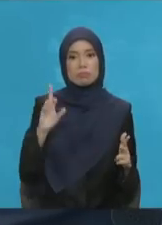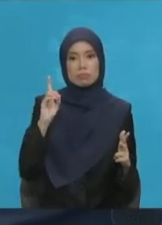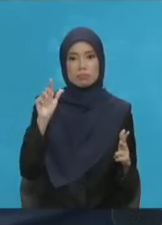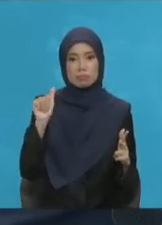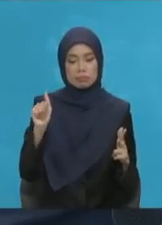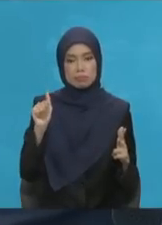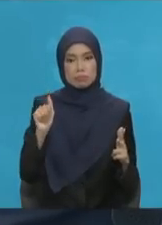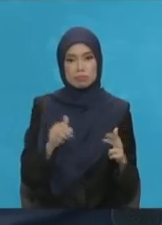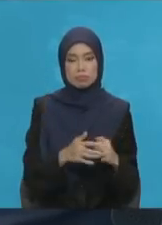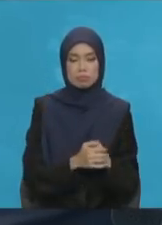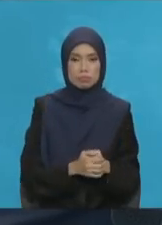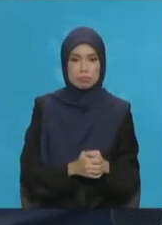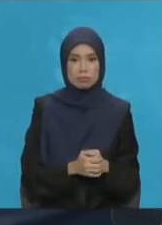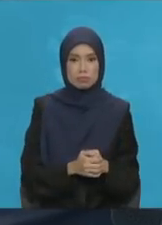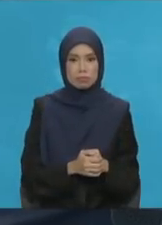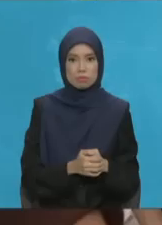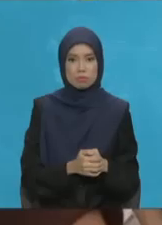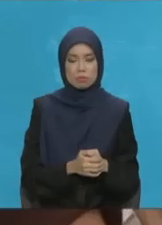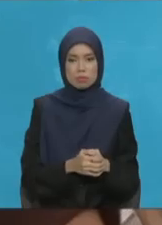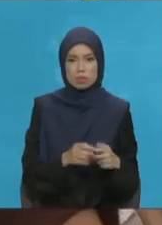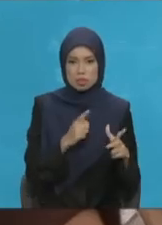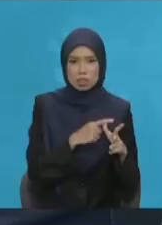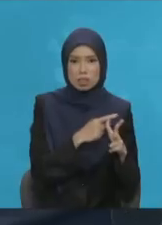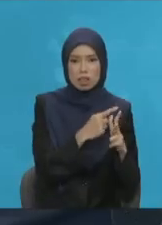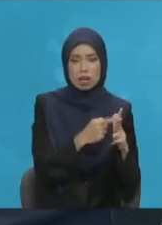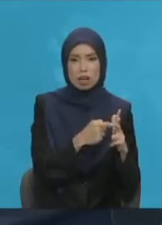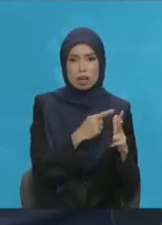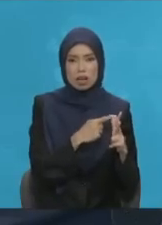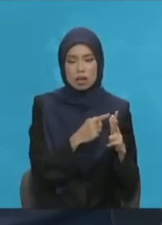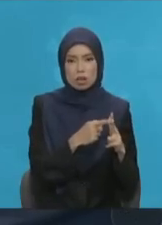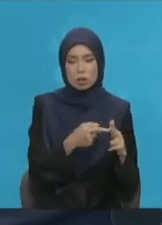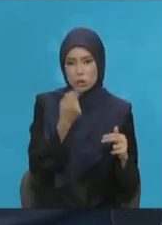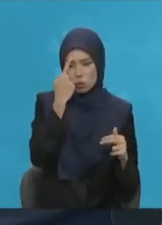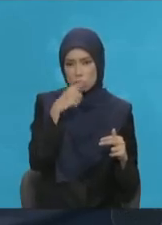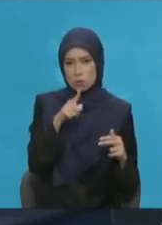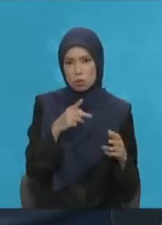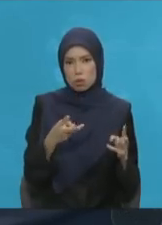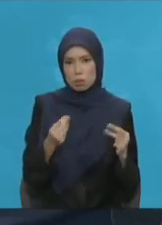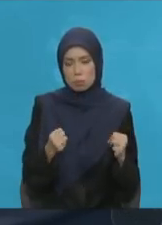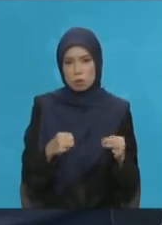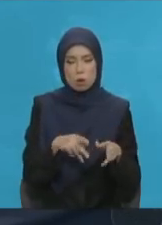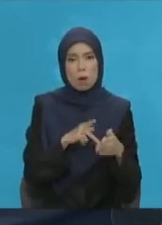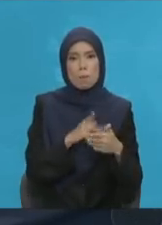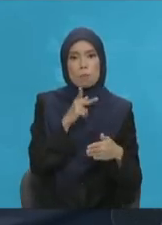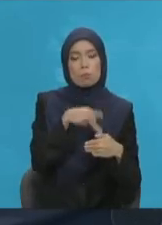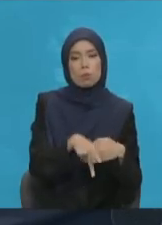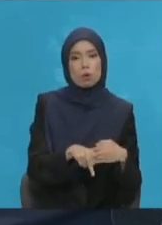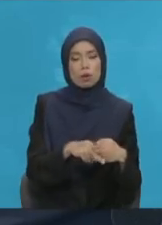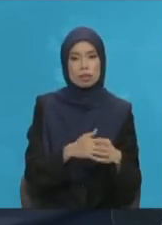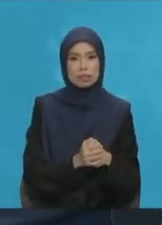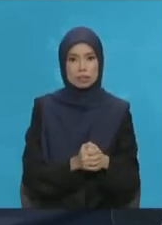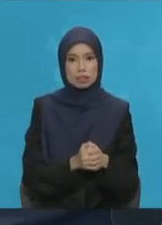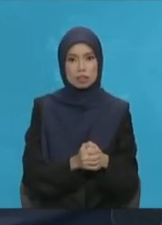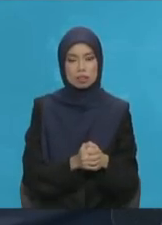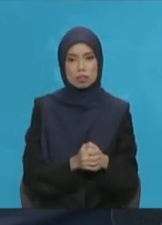ini termasuk untuk meluruskan peruntukan satu-satu Project maka